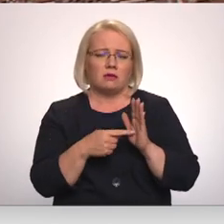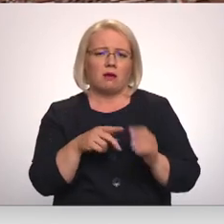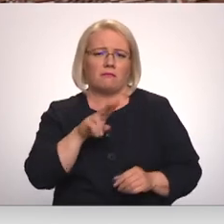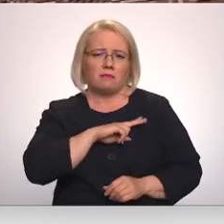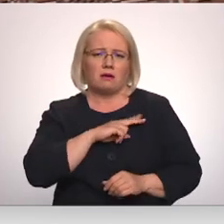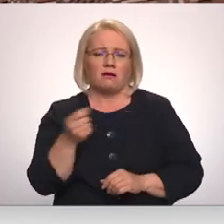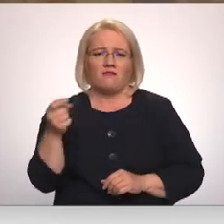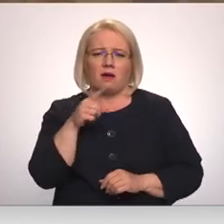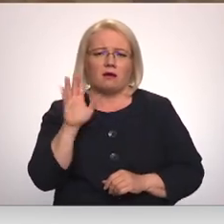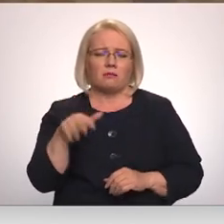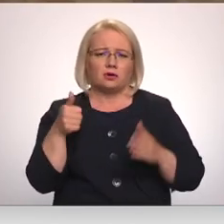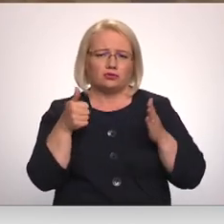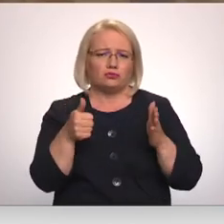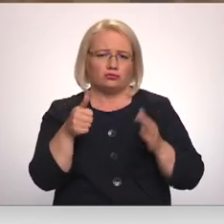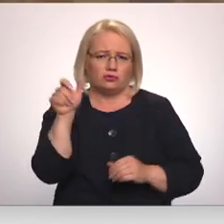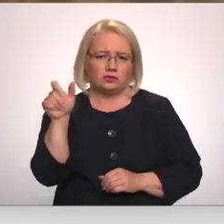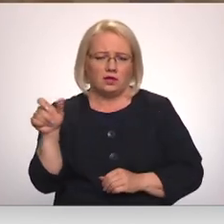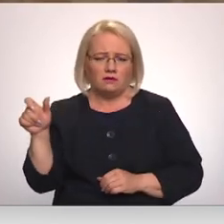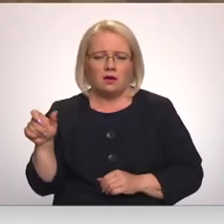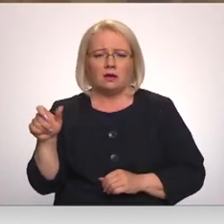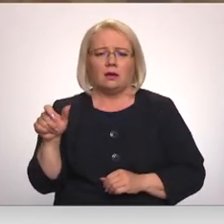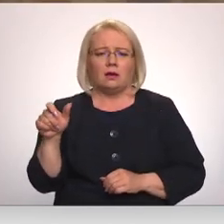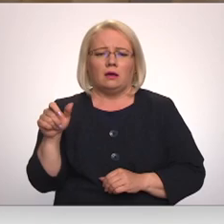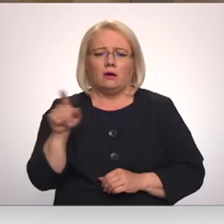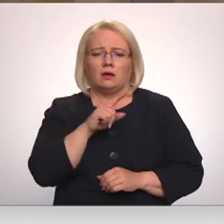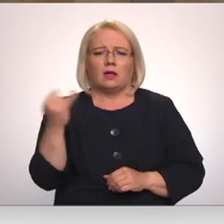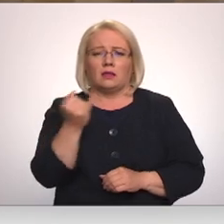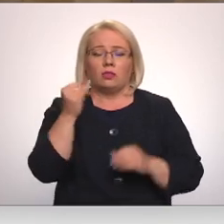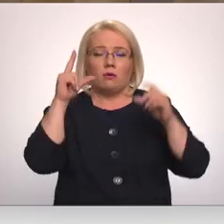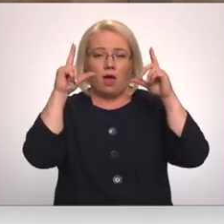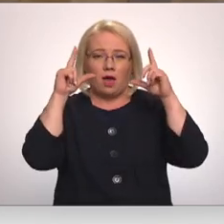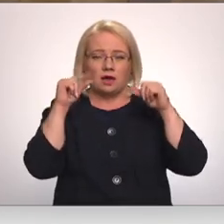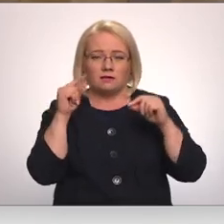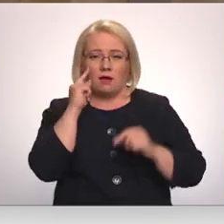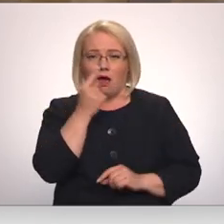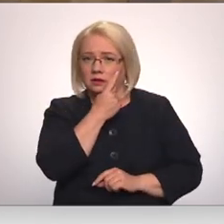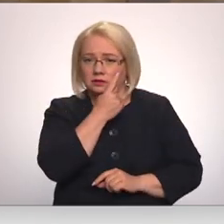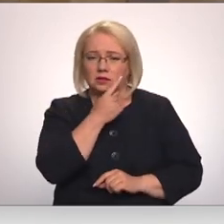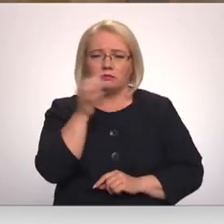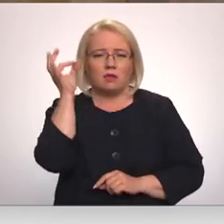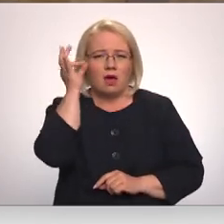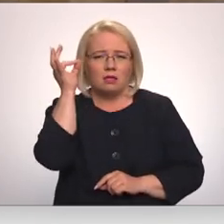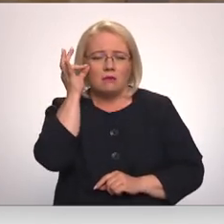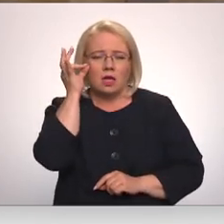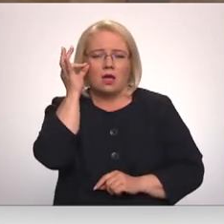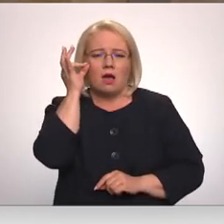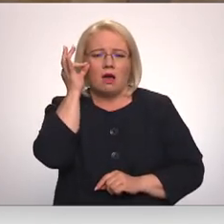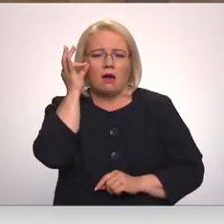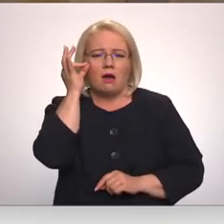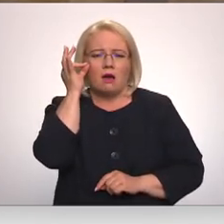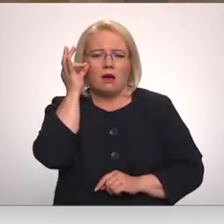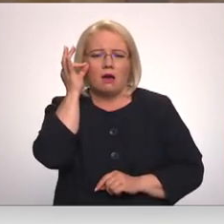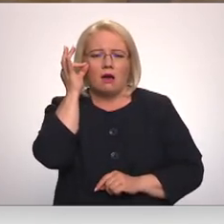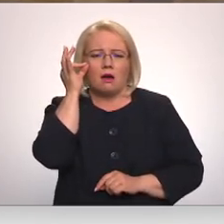vairāk 6000. Bet tā interesanti aizties acis un atmiņā raki,